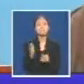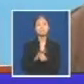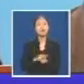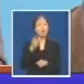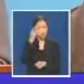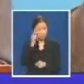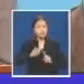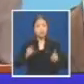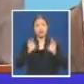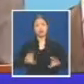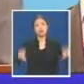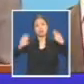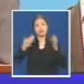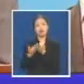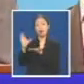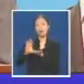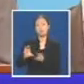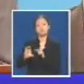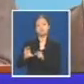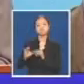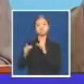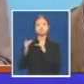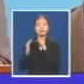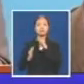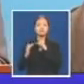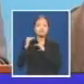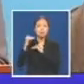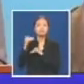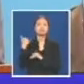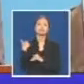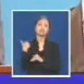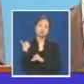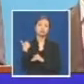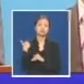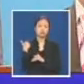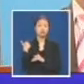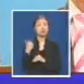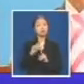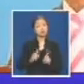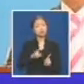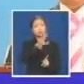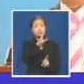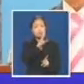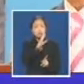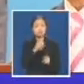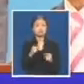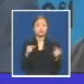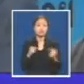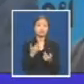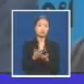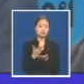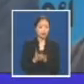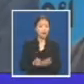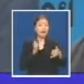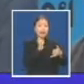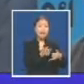ราะว่ามีเงินงบประมาณที่จำกัดและสองก็คือว่าแนวทางอย่างนี้ถ้าจะพึ่งเฉพาะการ